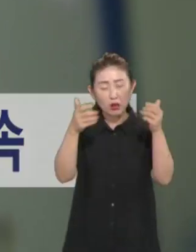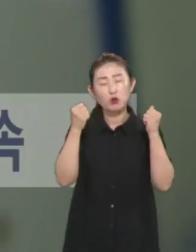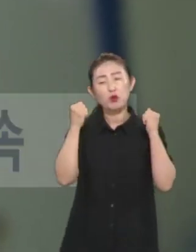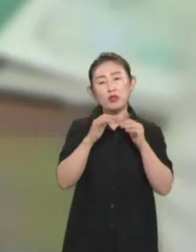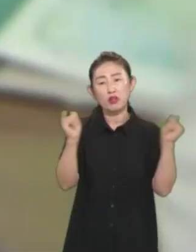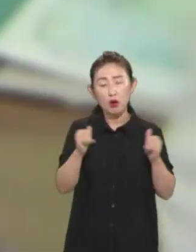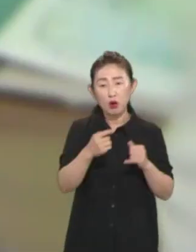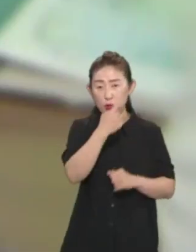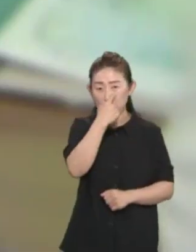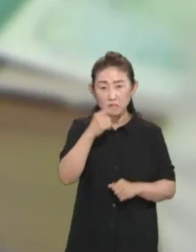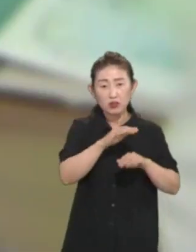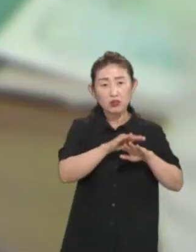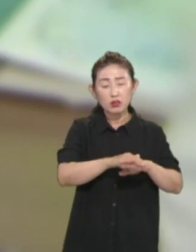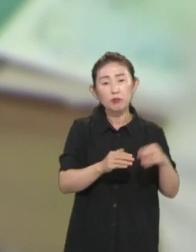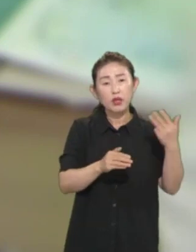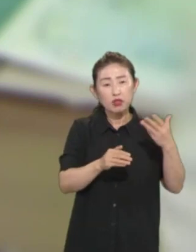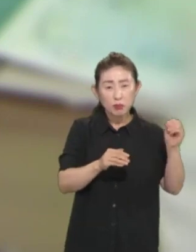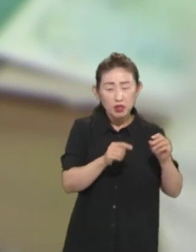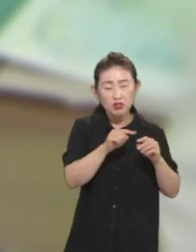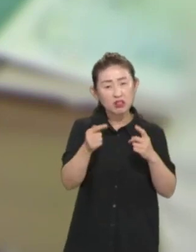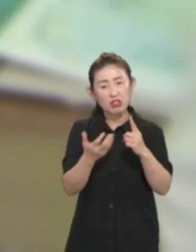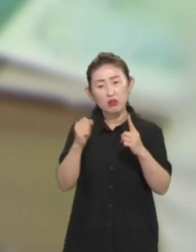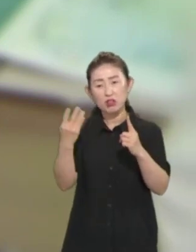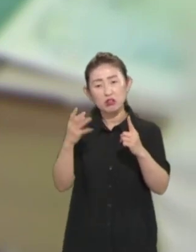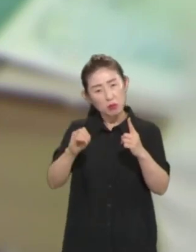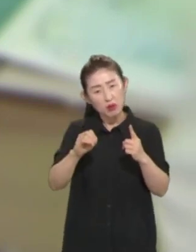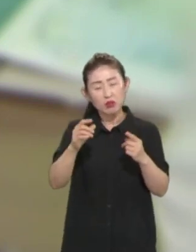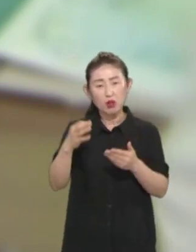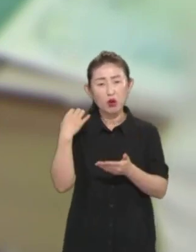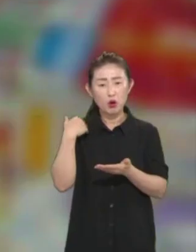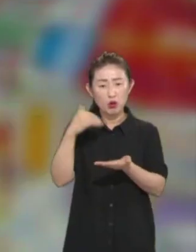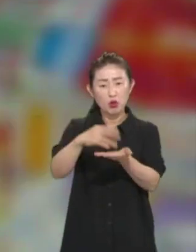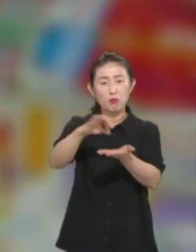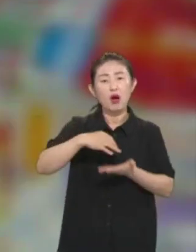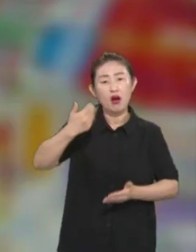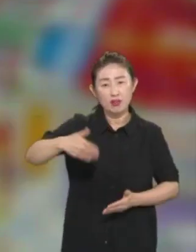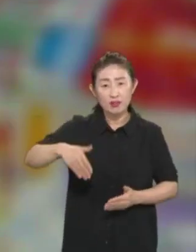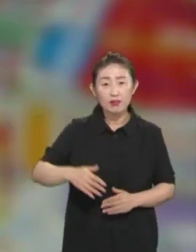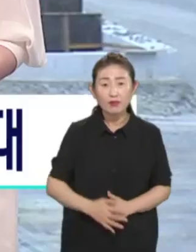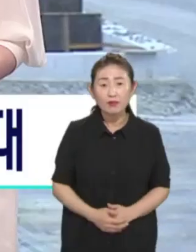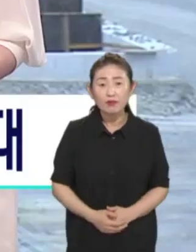보증금 8천만 원에서 1억 4천만 원을 돌려받지 못한 상태입니다.